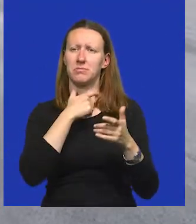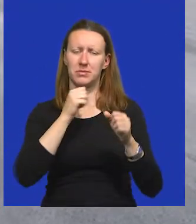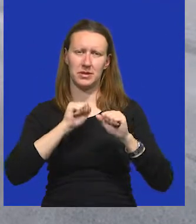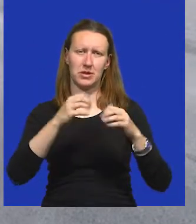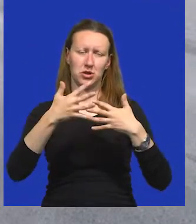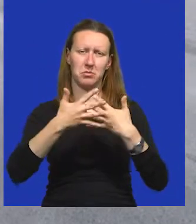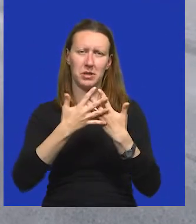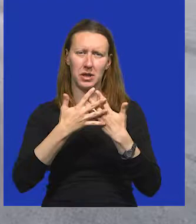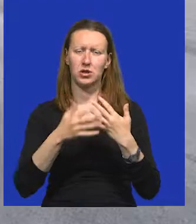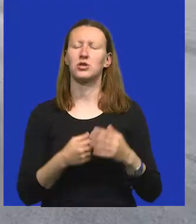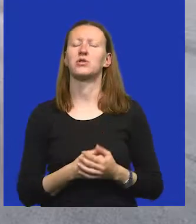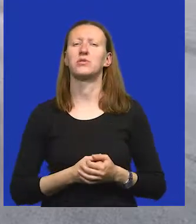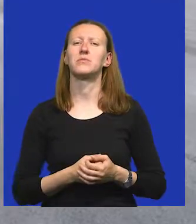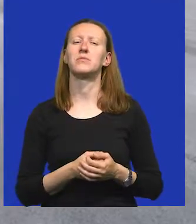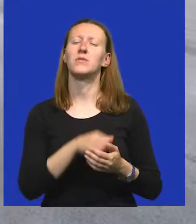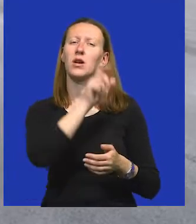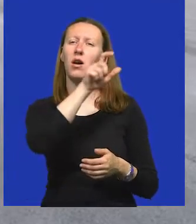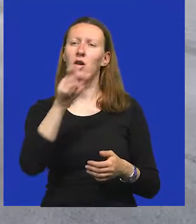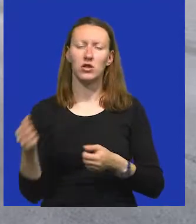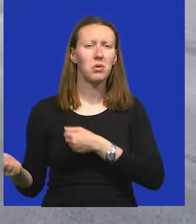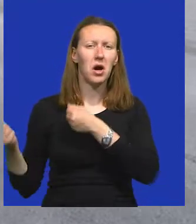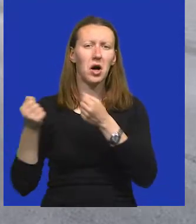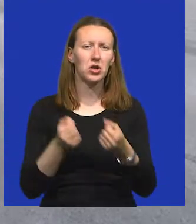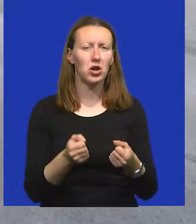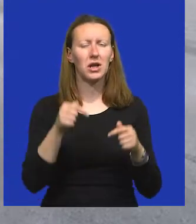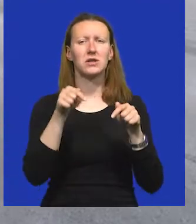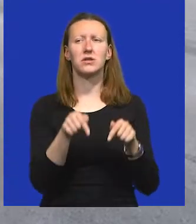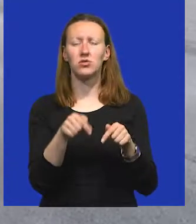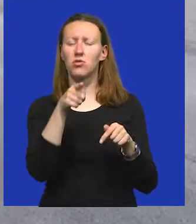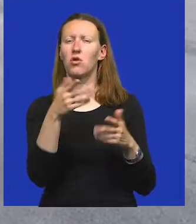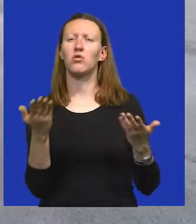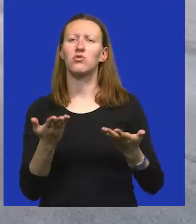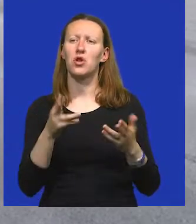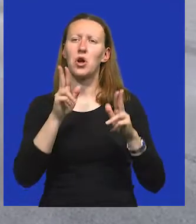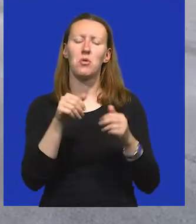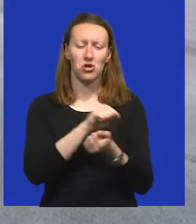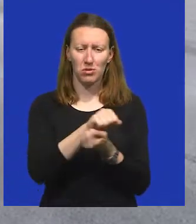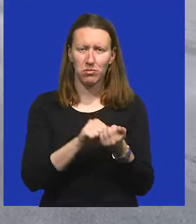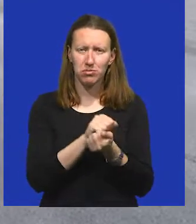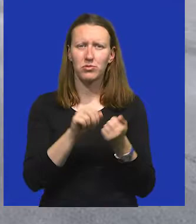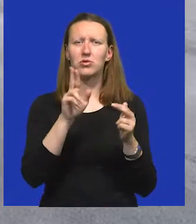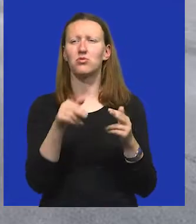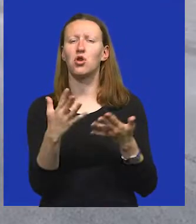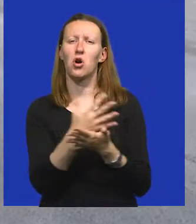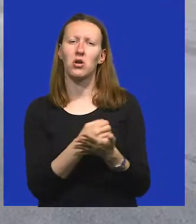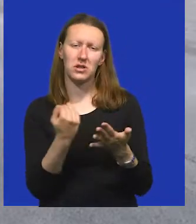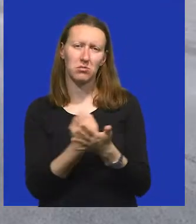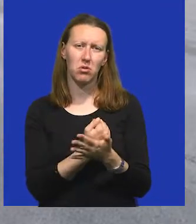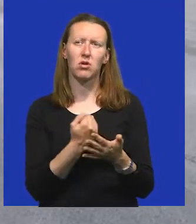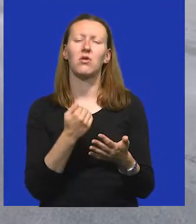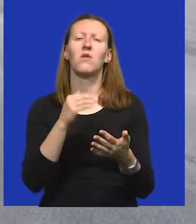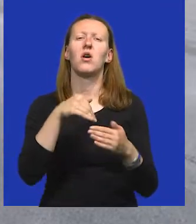siano protetti. In generale le persone portano qui, i cittadini portano qui quello che si può riciclare, si può